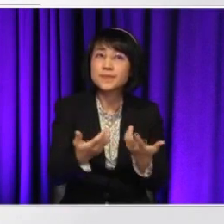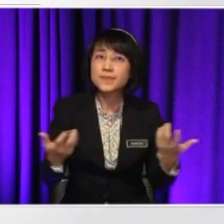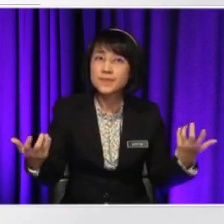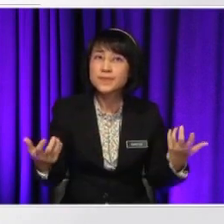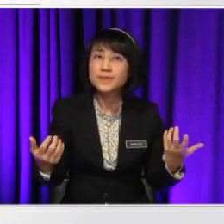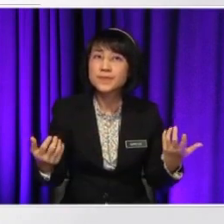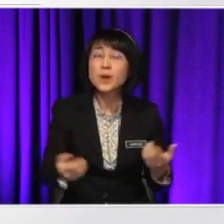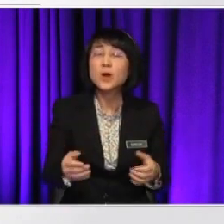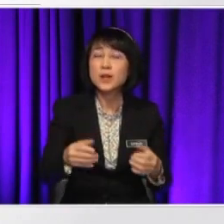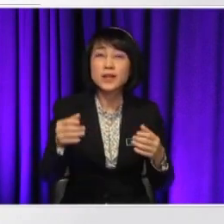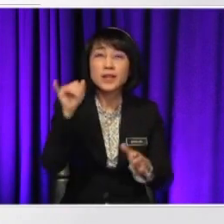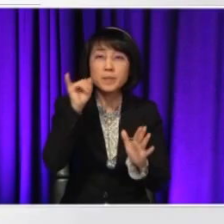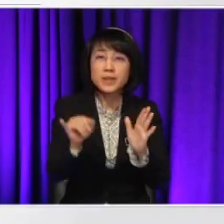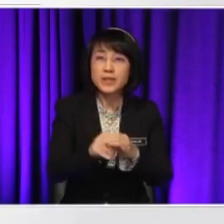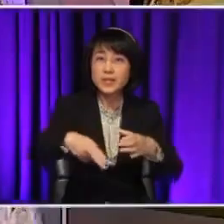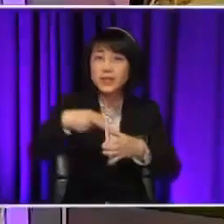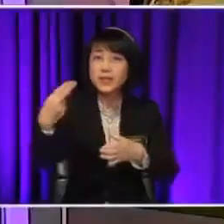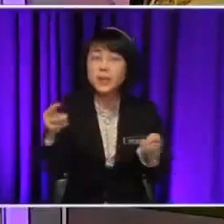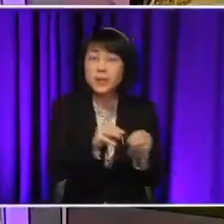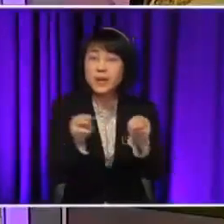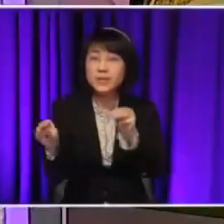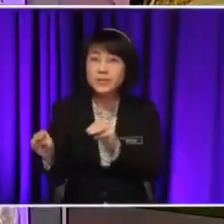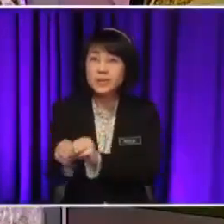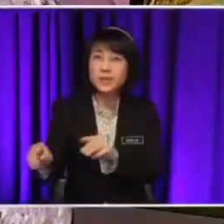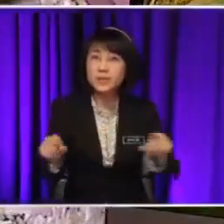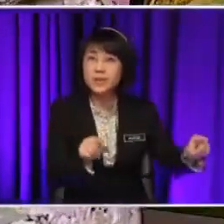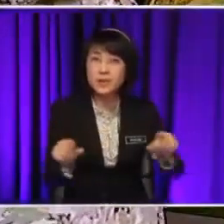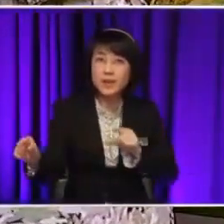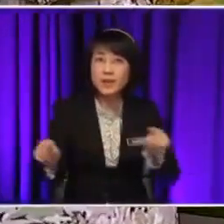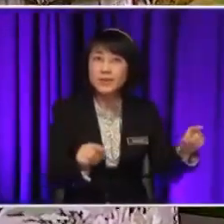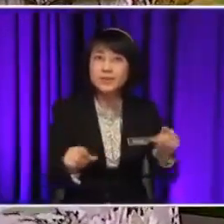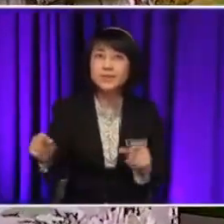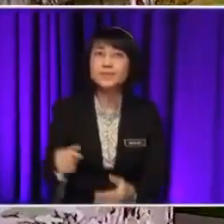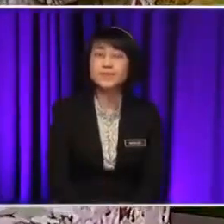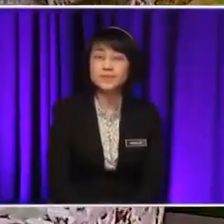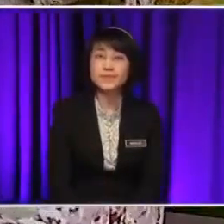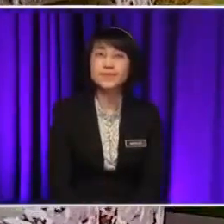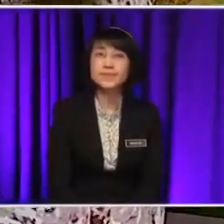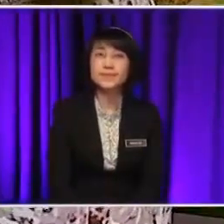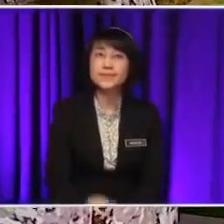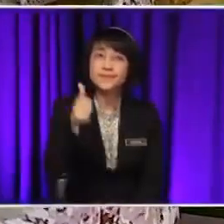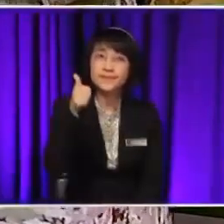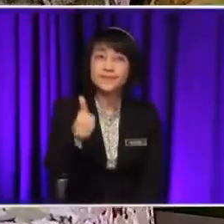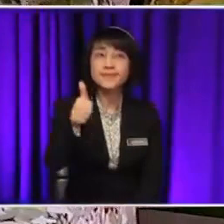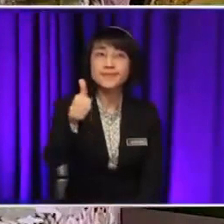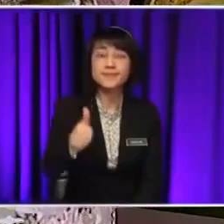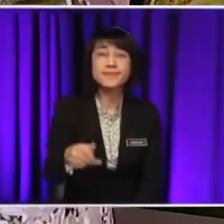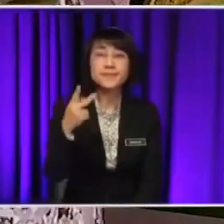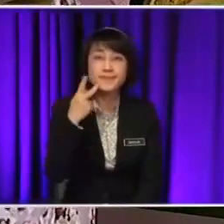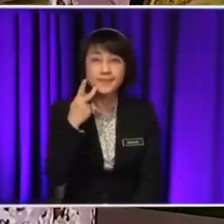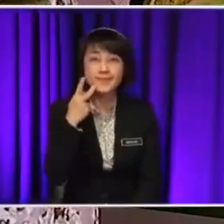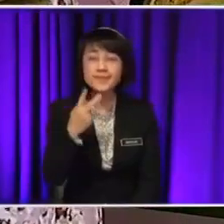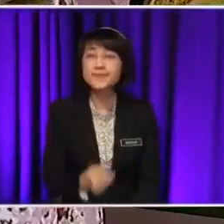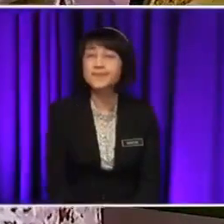bergerak. Okey, nampak tak, Fizi? Dia nampak seperti bergerak. Bergerak. Okey, betul, Kashiga. Okey. Okey, teruskan